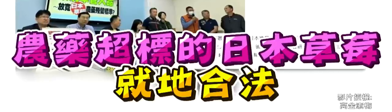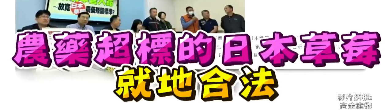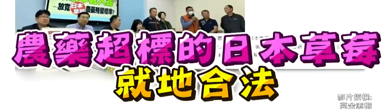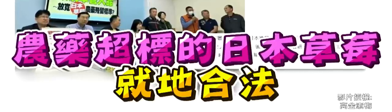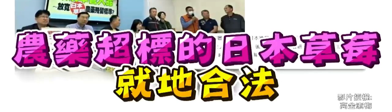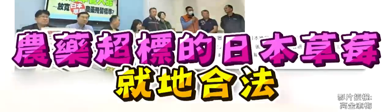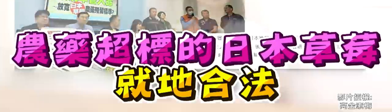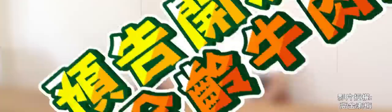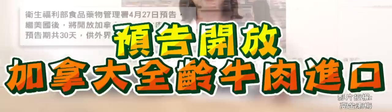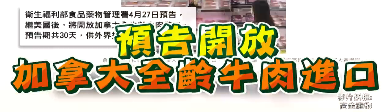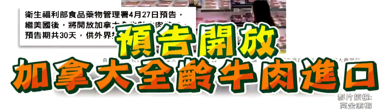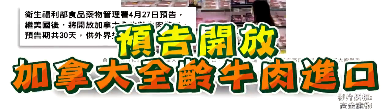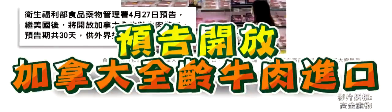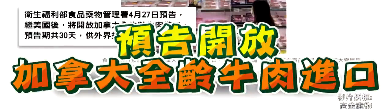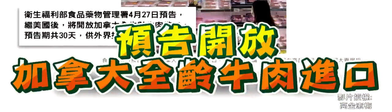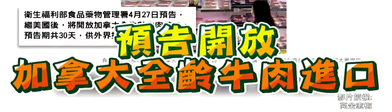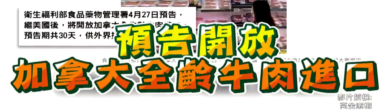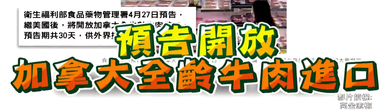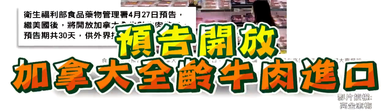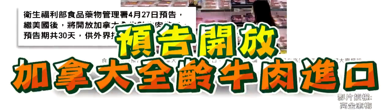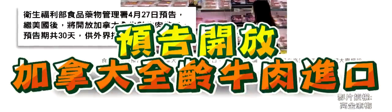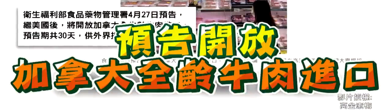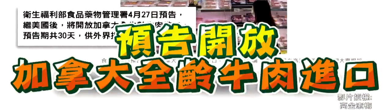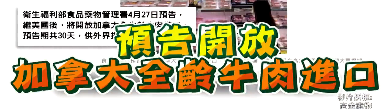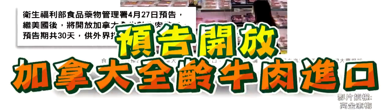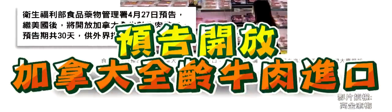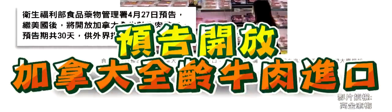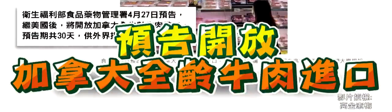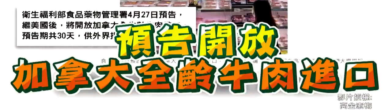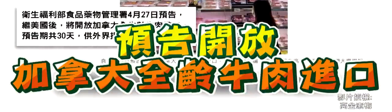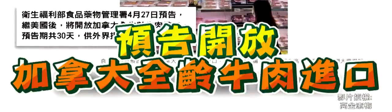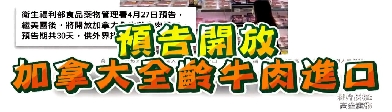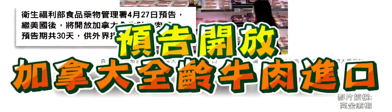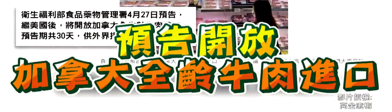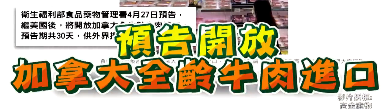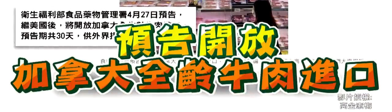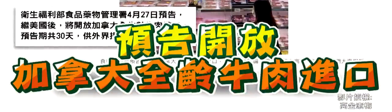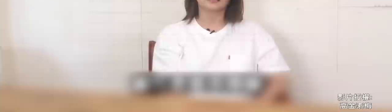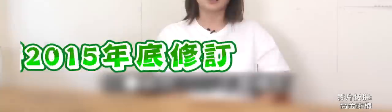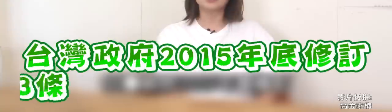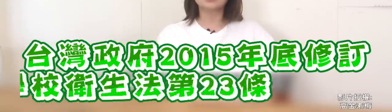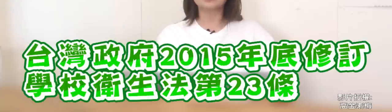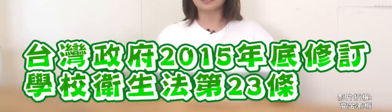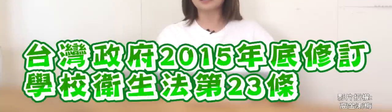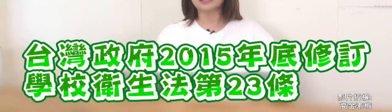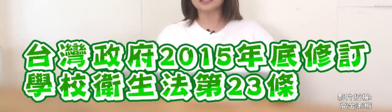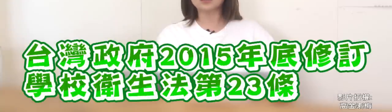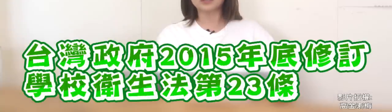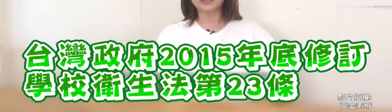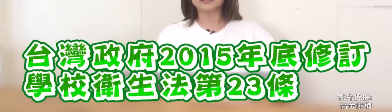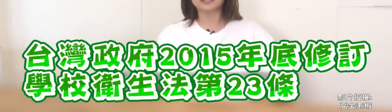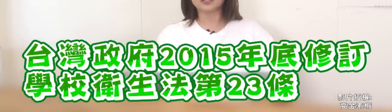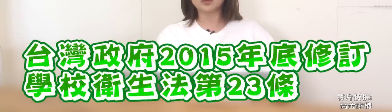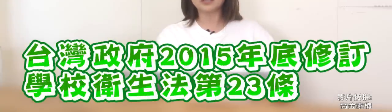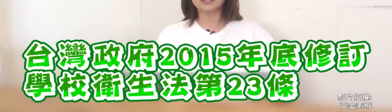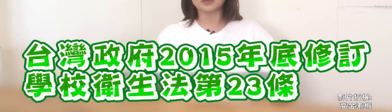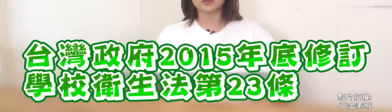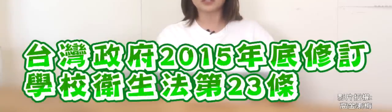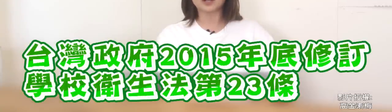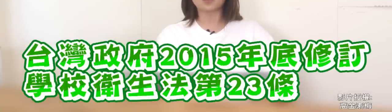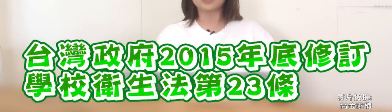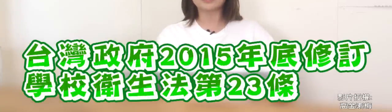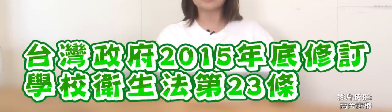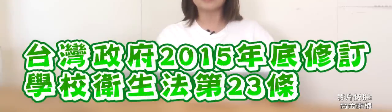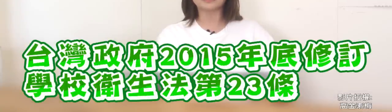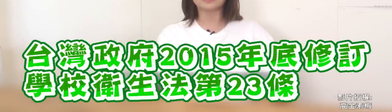就地合法，预告开放了加拿大的全零牛肉进口。台湾政府2015年底修订